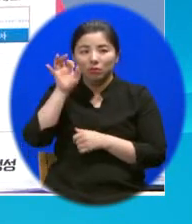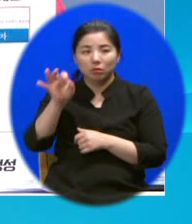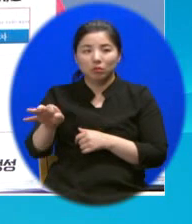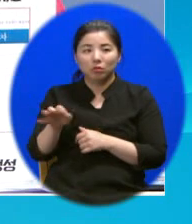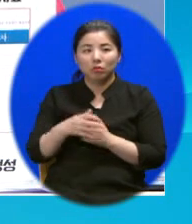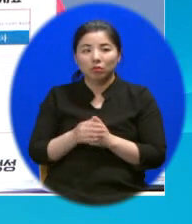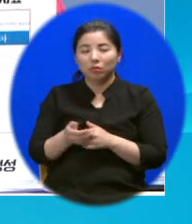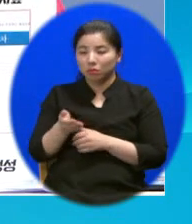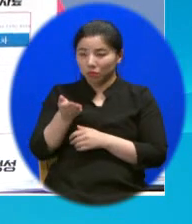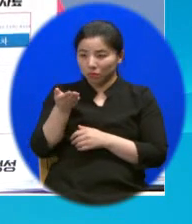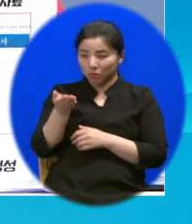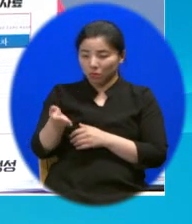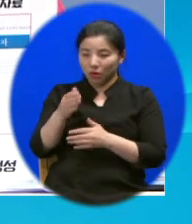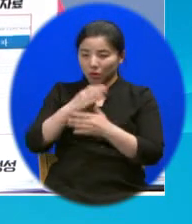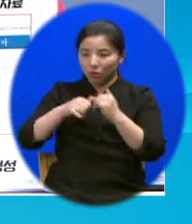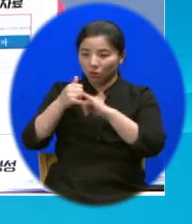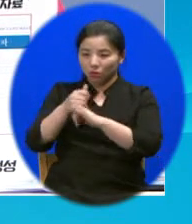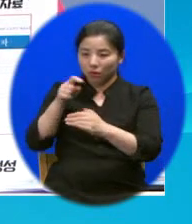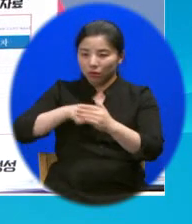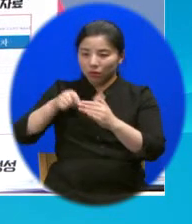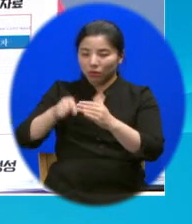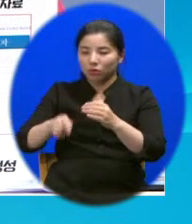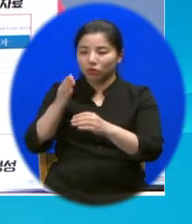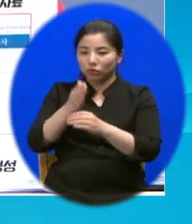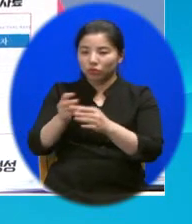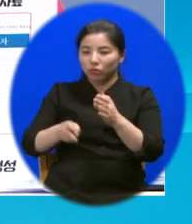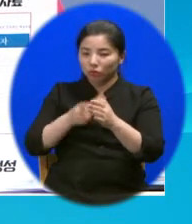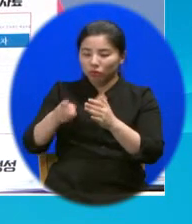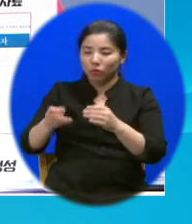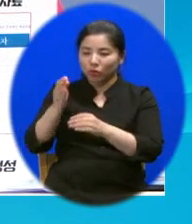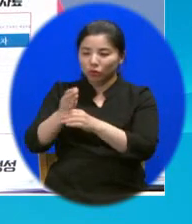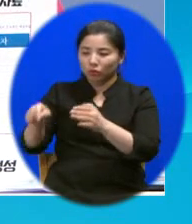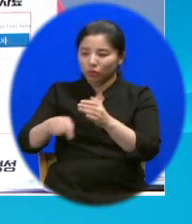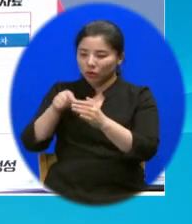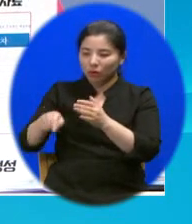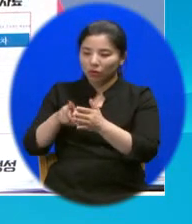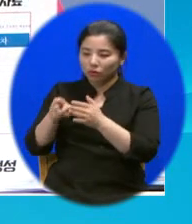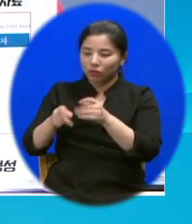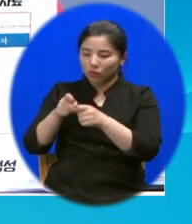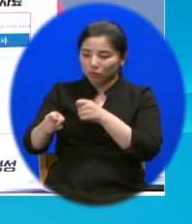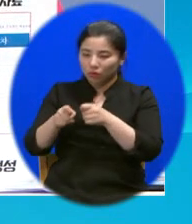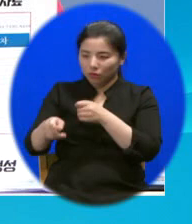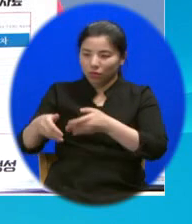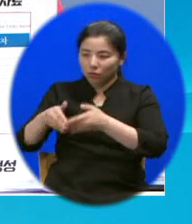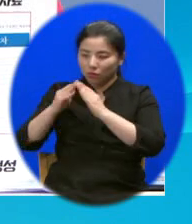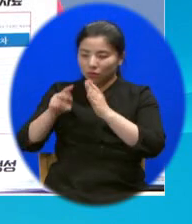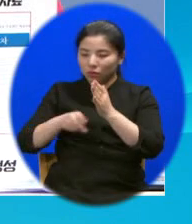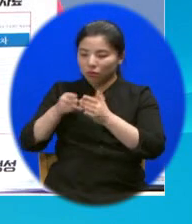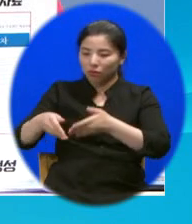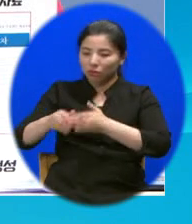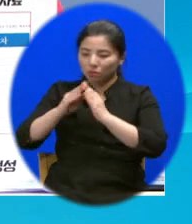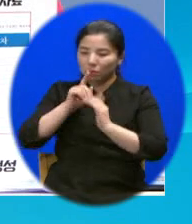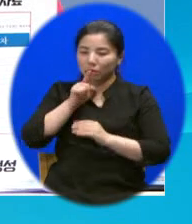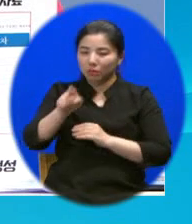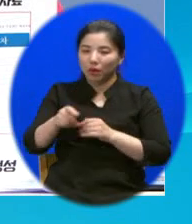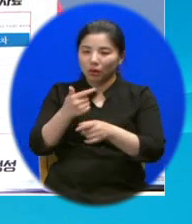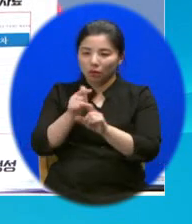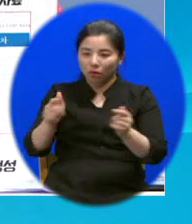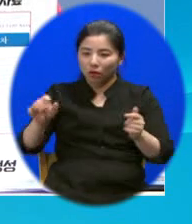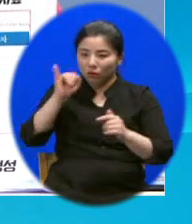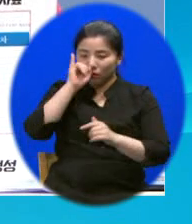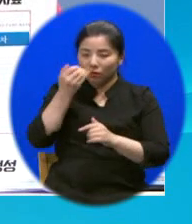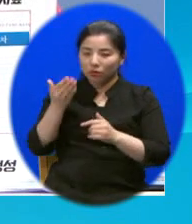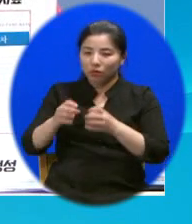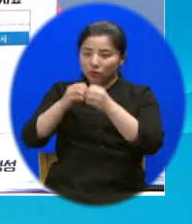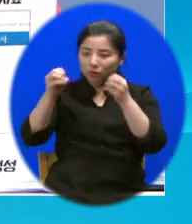우리 이모 손 후보 공역 중의 중부 주선 중부내륙선 지선 철도 건설 신설 추진 뭐 이렇게 등등이 있는데